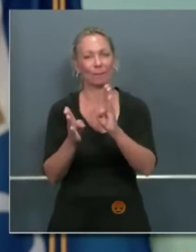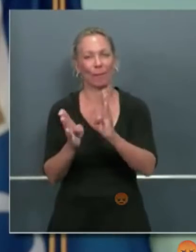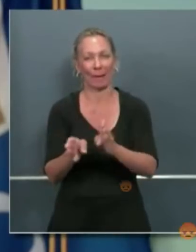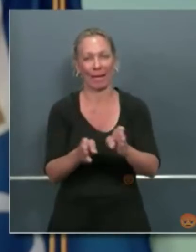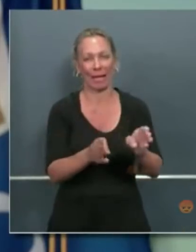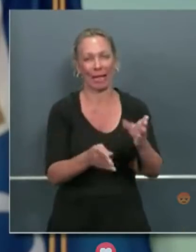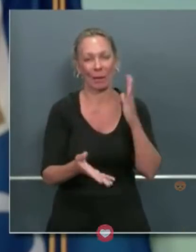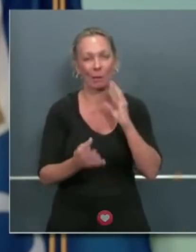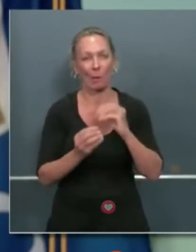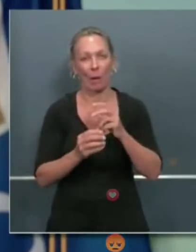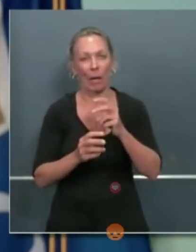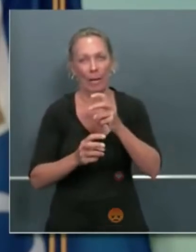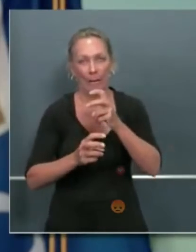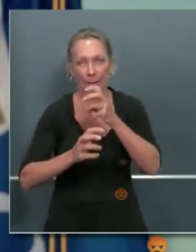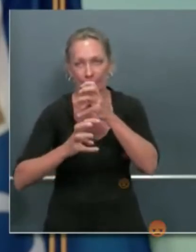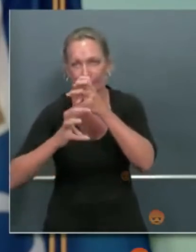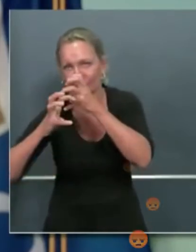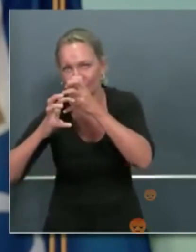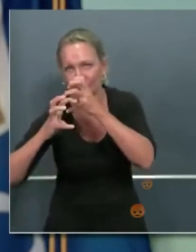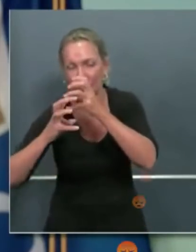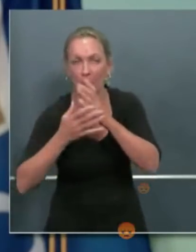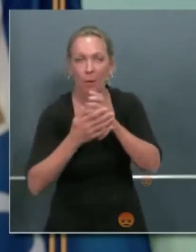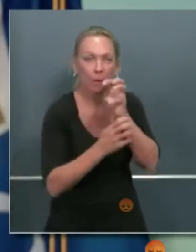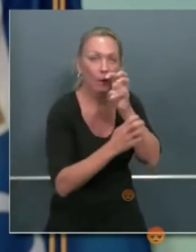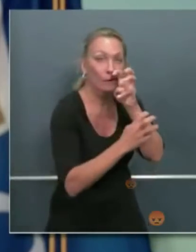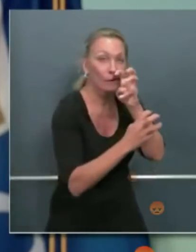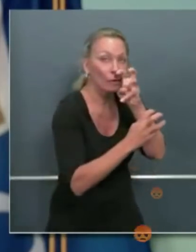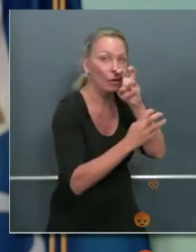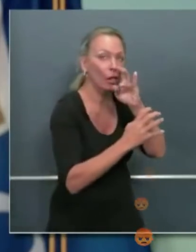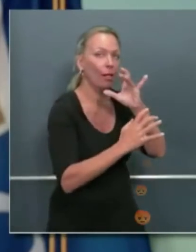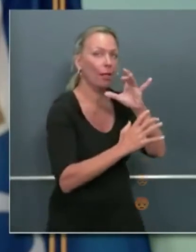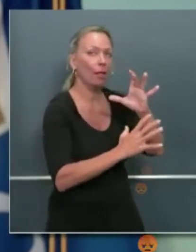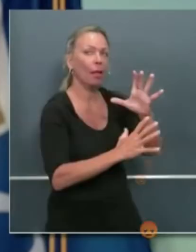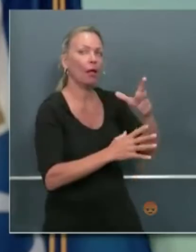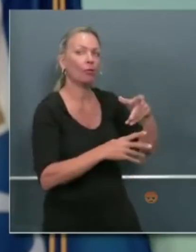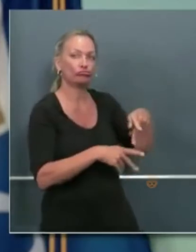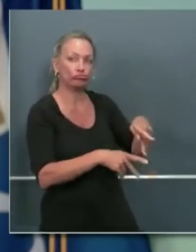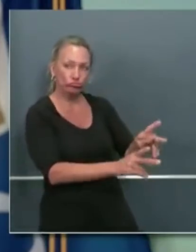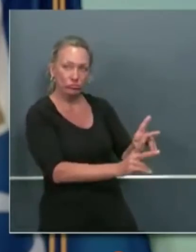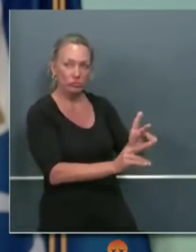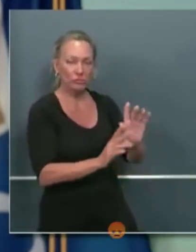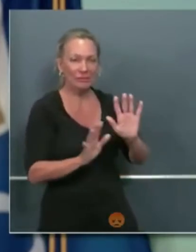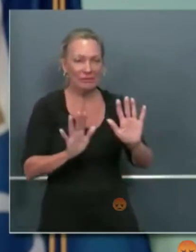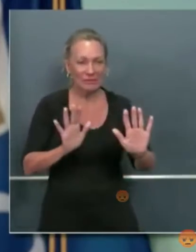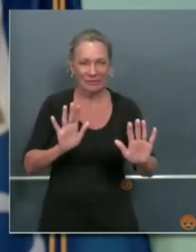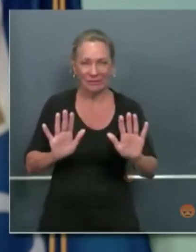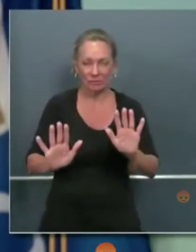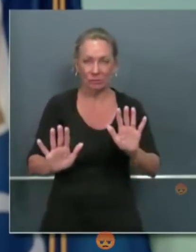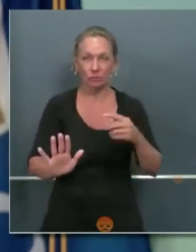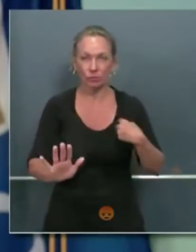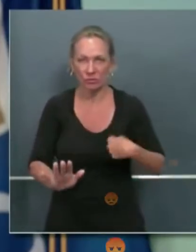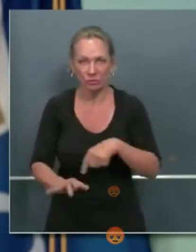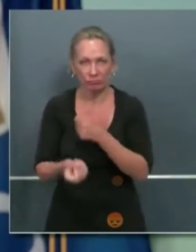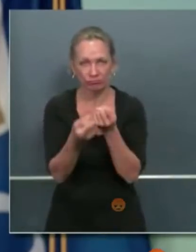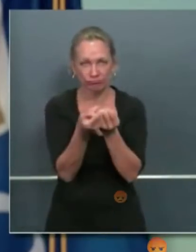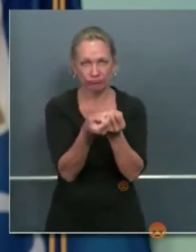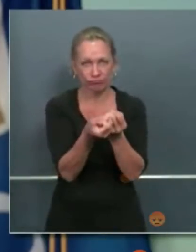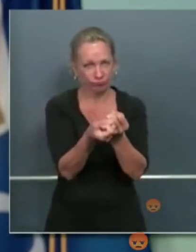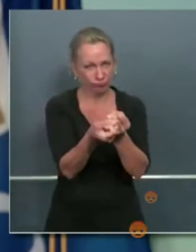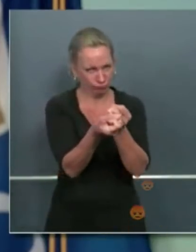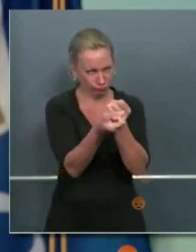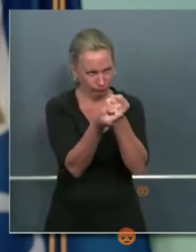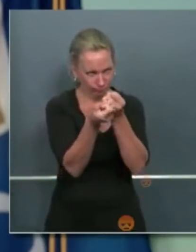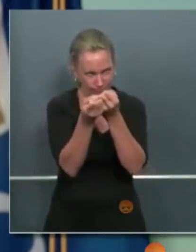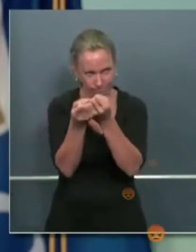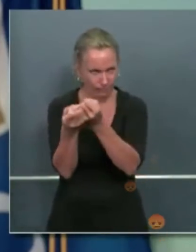the kind of supports to these cities and nói còn rất nhiều việc phải làm, nhất là liên quan tới cái vấn đề truy tìm. Thực